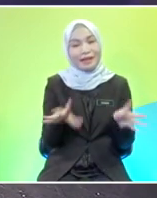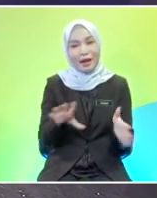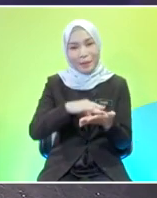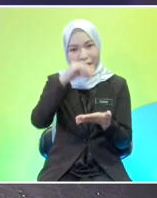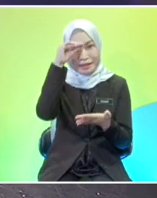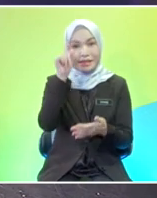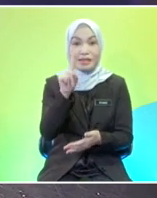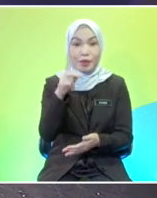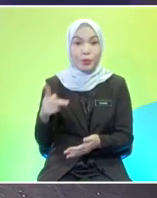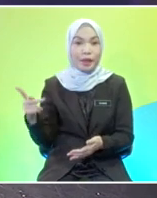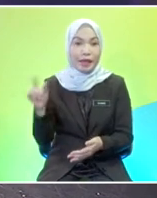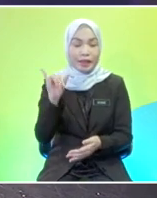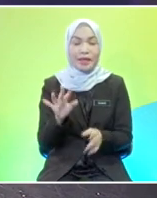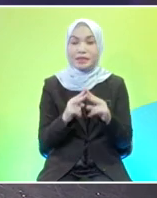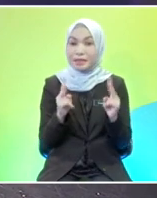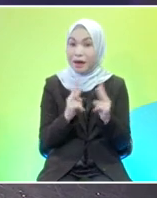sangat penting